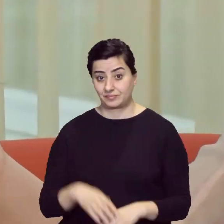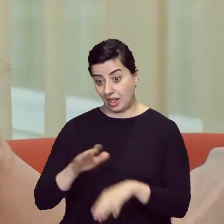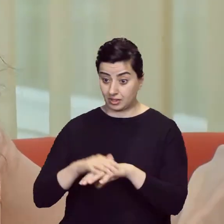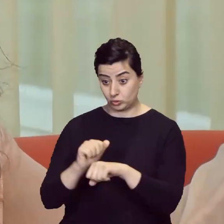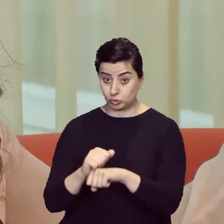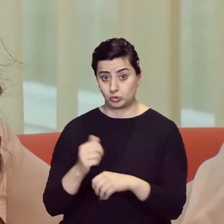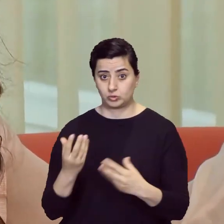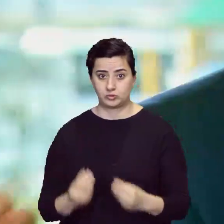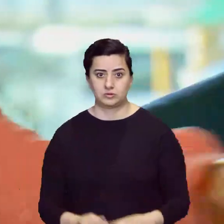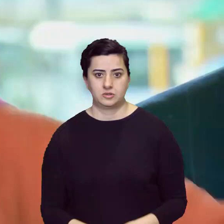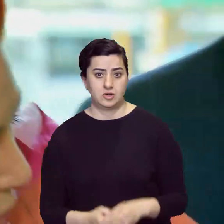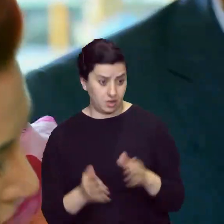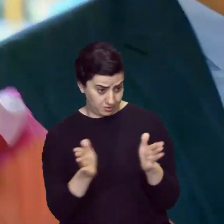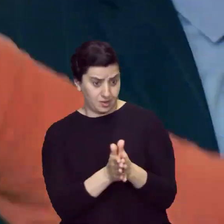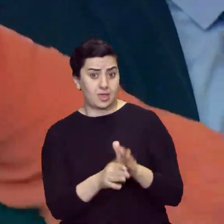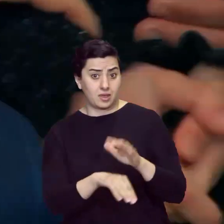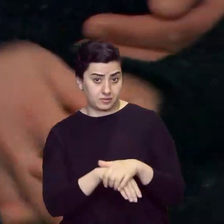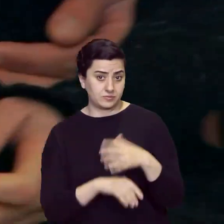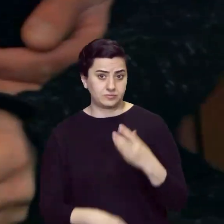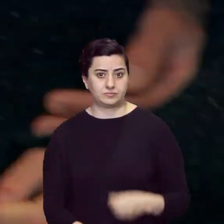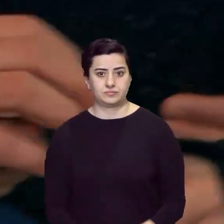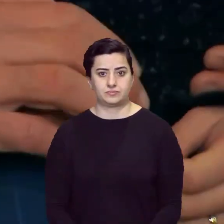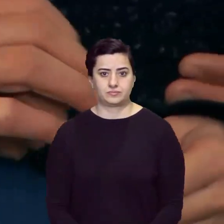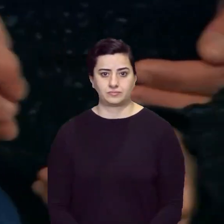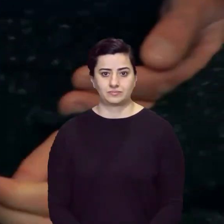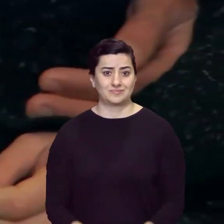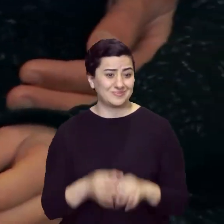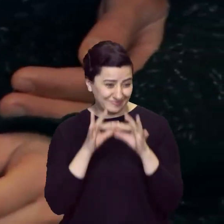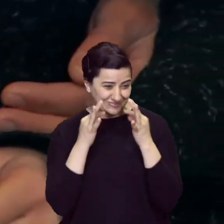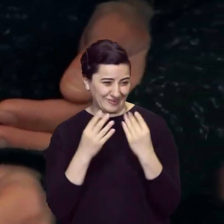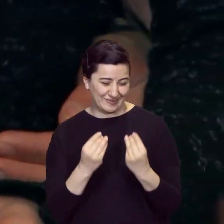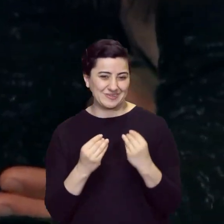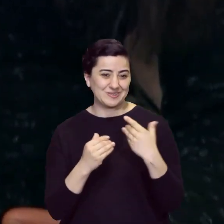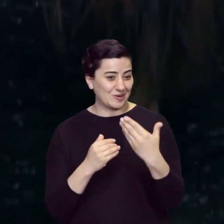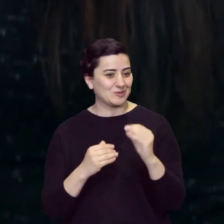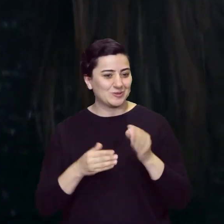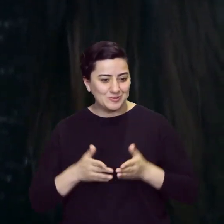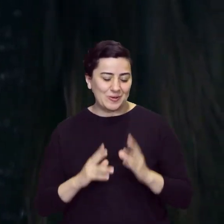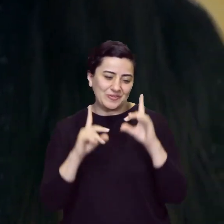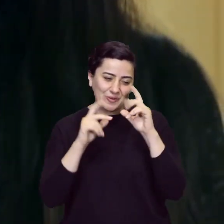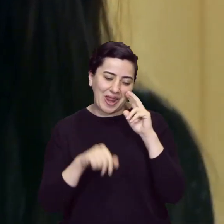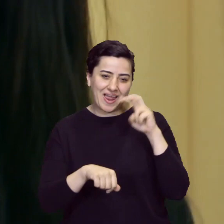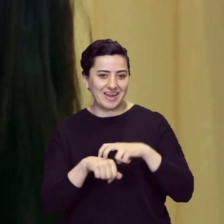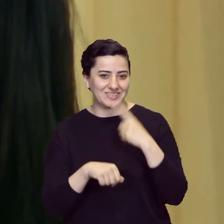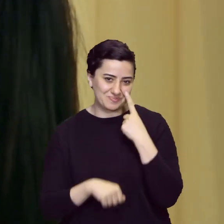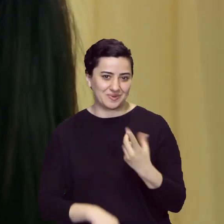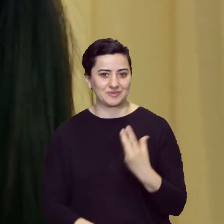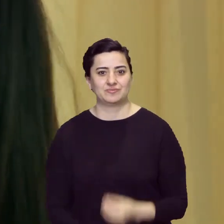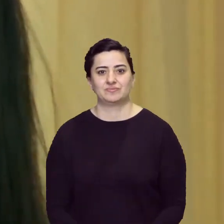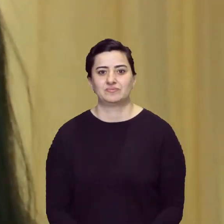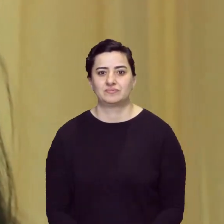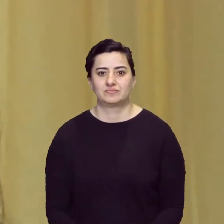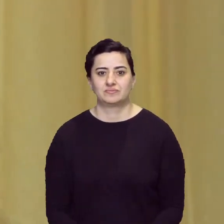Hadi el ele tutuşun. Aa, evet böyle el ele tutuşun. Hadi gülün biraz yarın öbür gün çocuklarınıza göstereceğiz bu